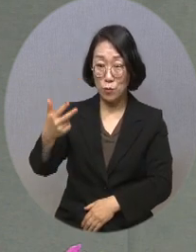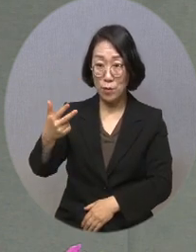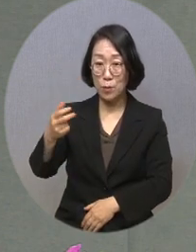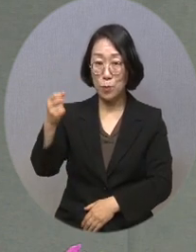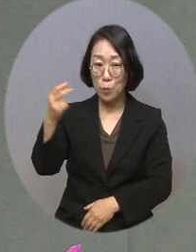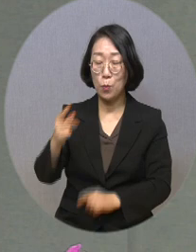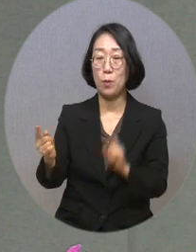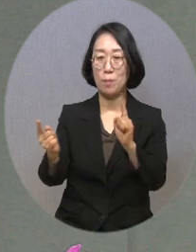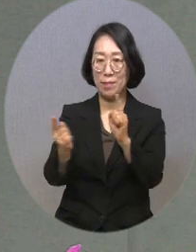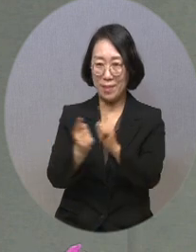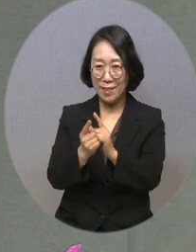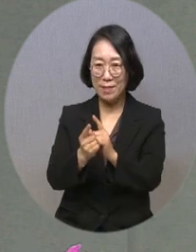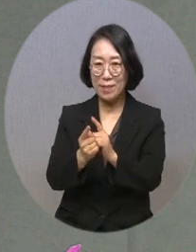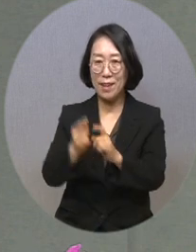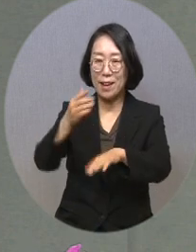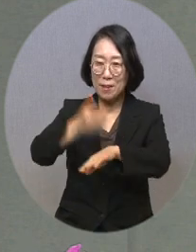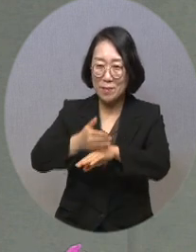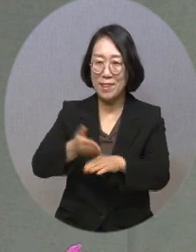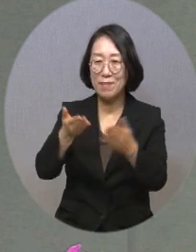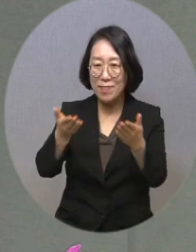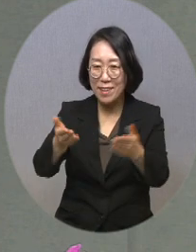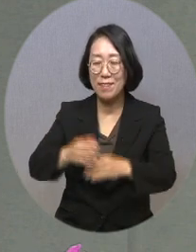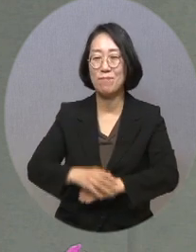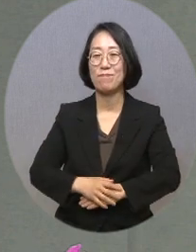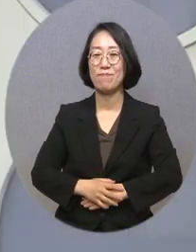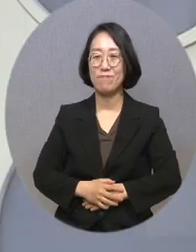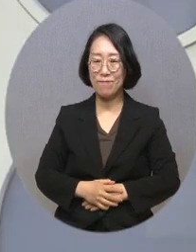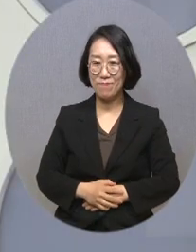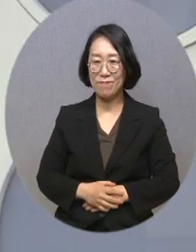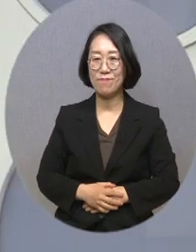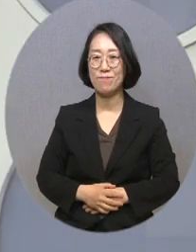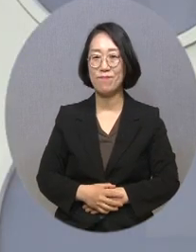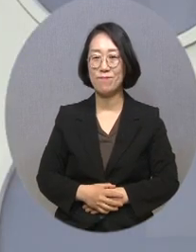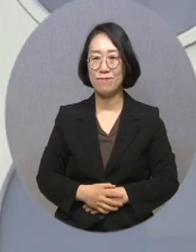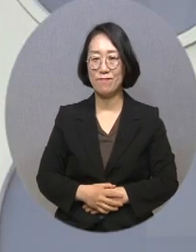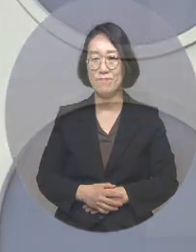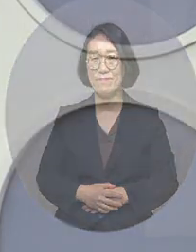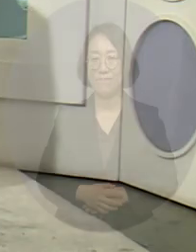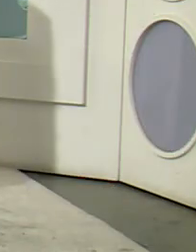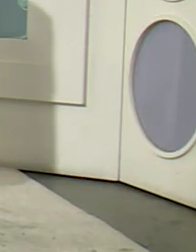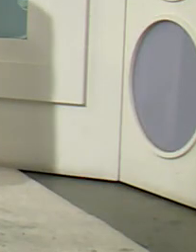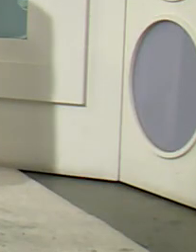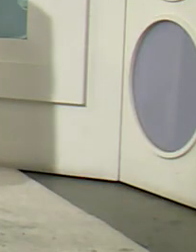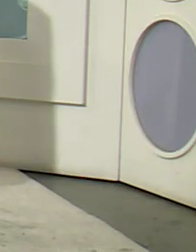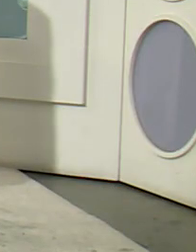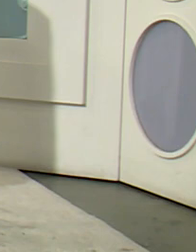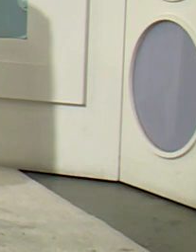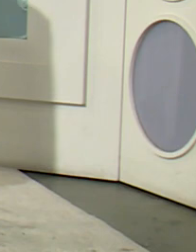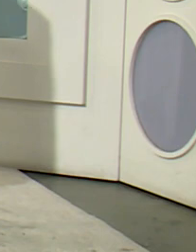다음 주에 또 뵙겠습니다. 감사합니다. 고맙습니다. 아, 네, 감사합니다.